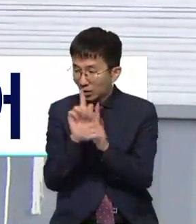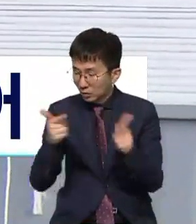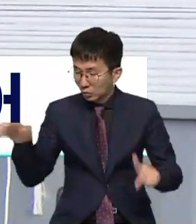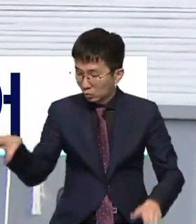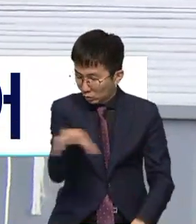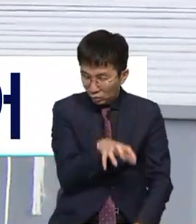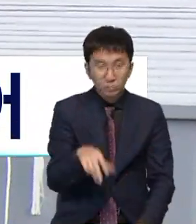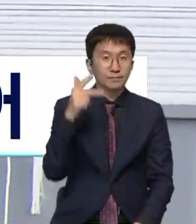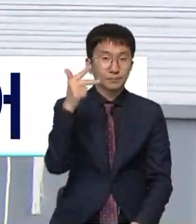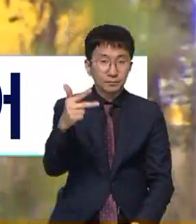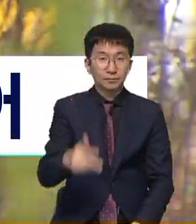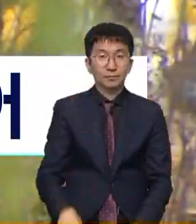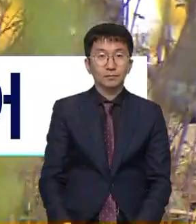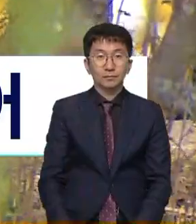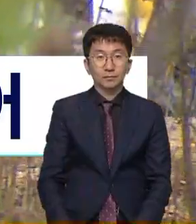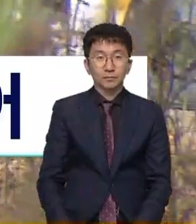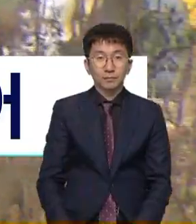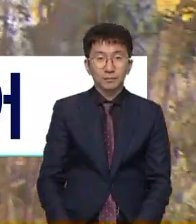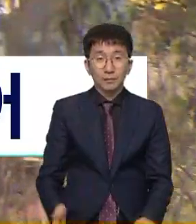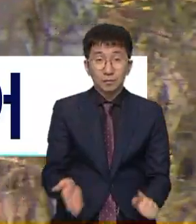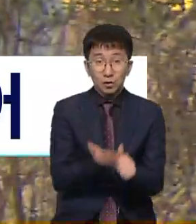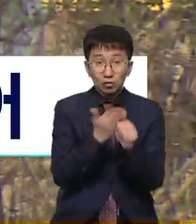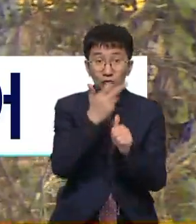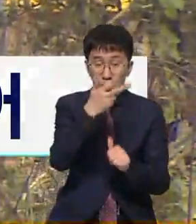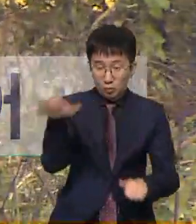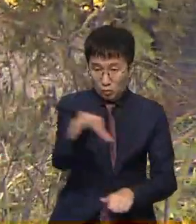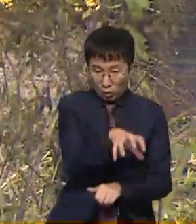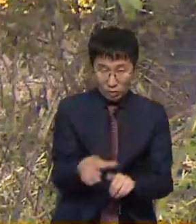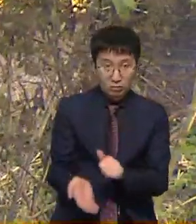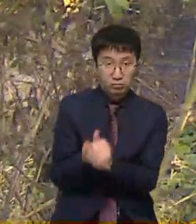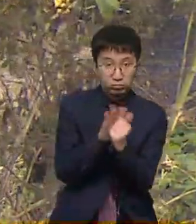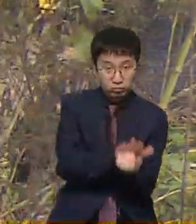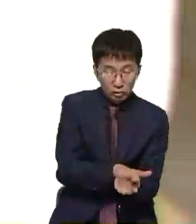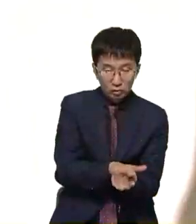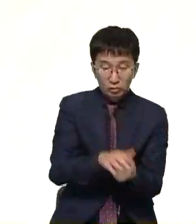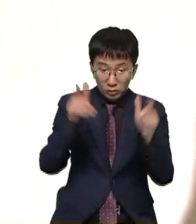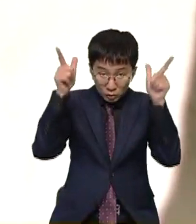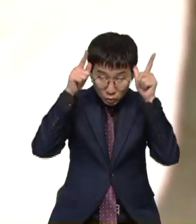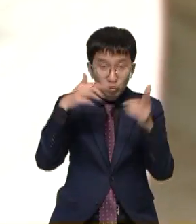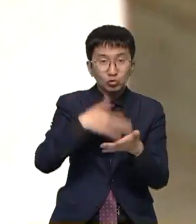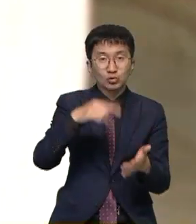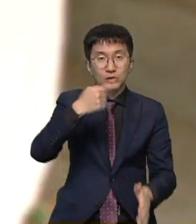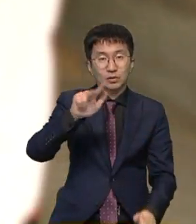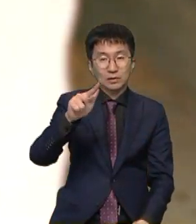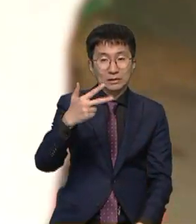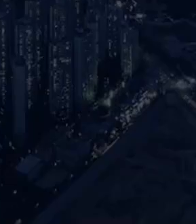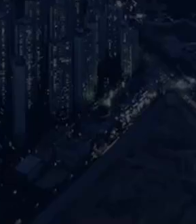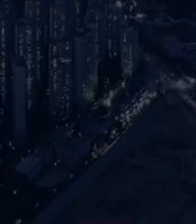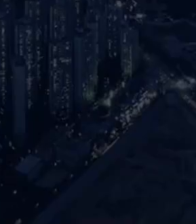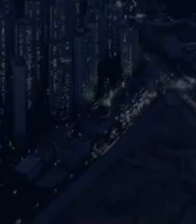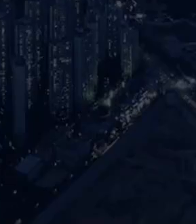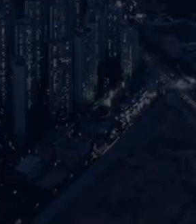보고됐습니다 농장 17곳에서 살처분되는 손은 모두 1천 이른 다섯 마리입니다